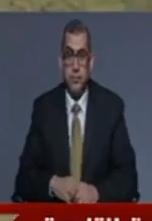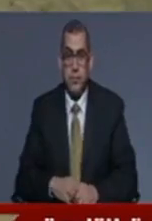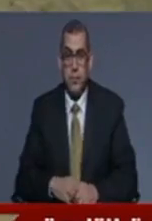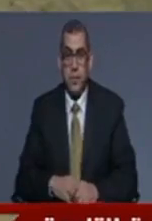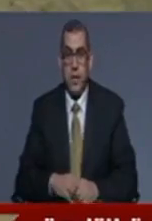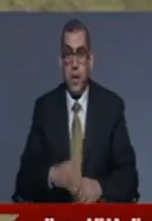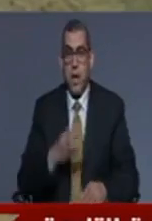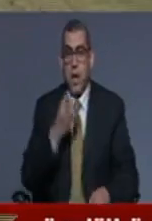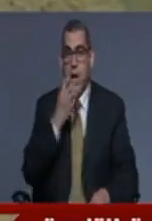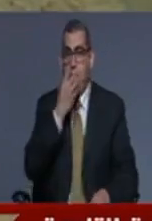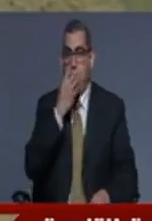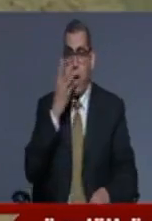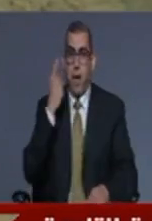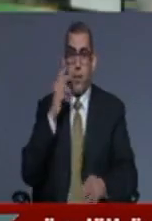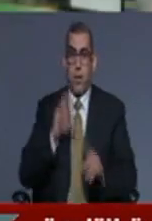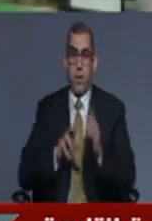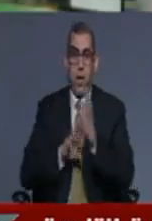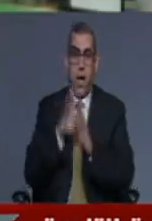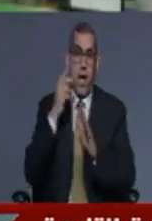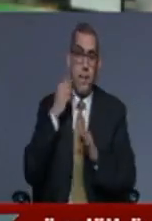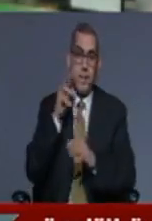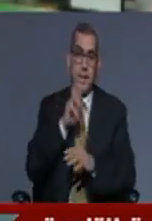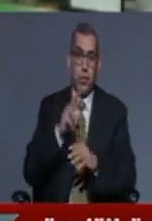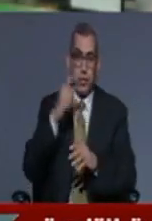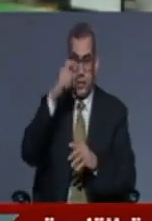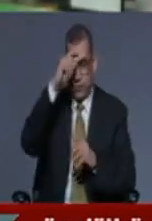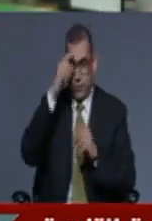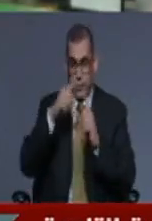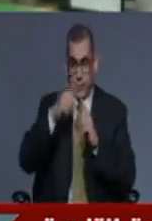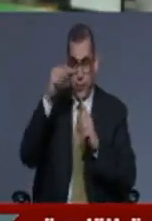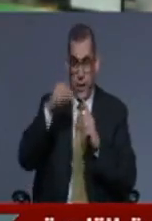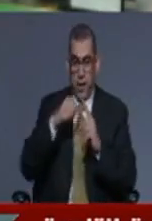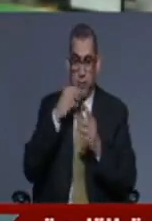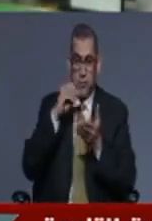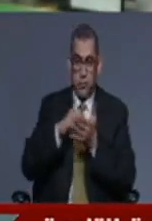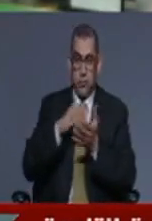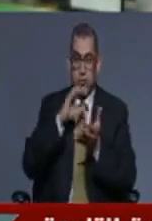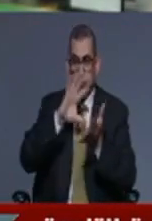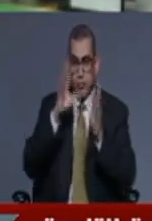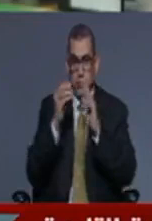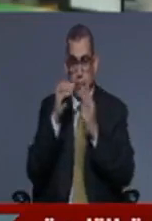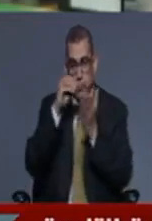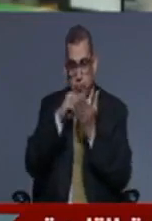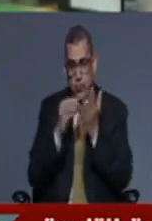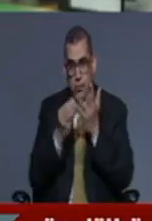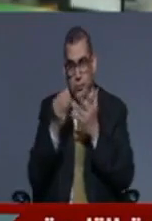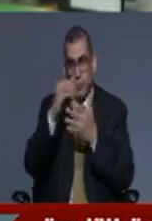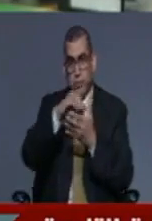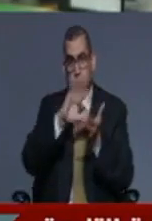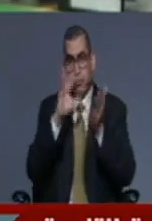إن قمة المناخ 27 كانت نقطة تحول، لأنها